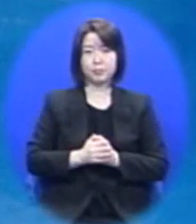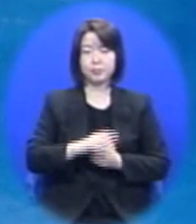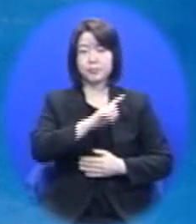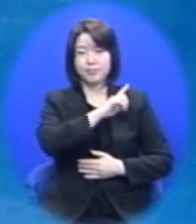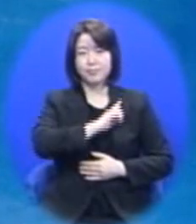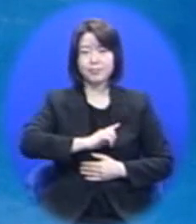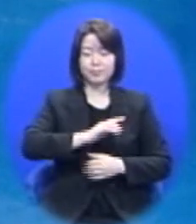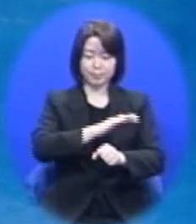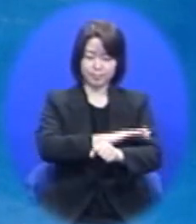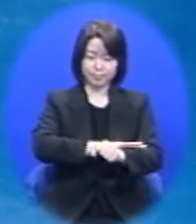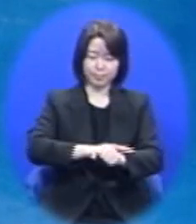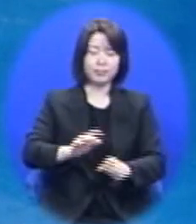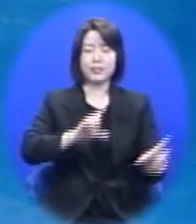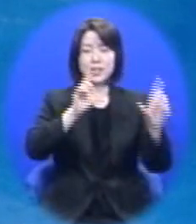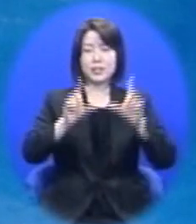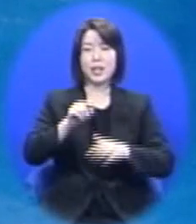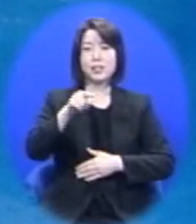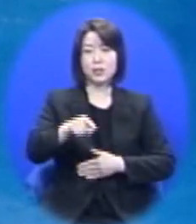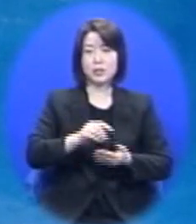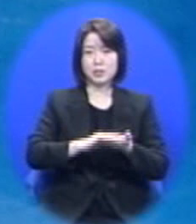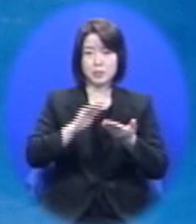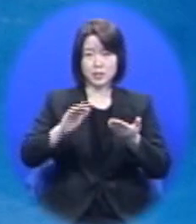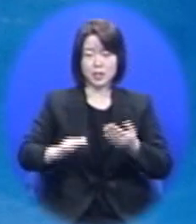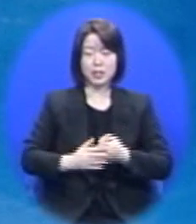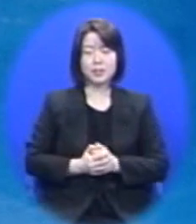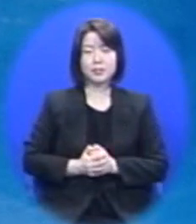가장 잘 사는 겁니다.